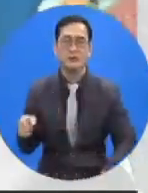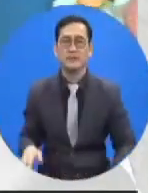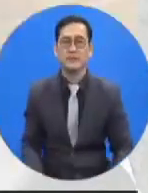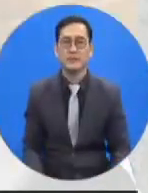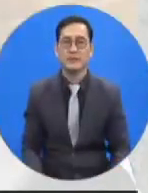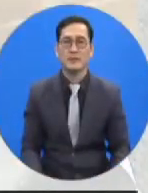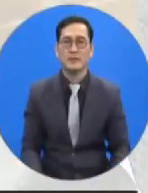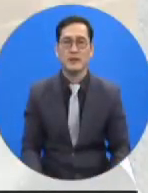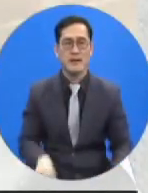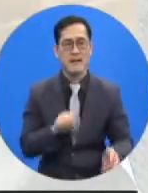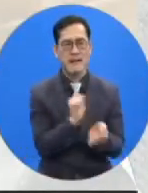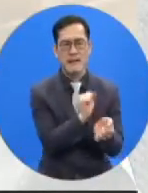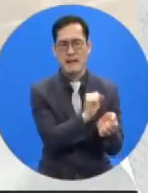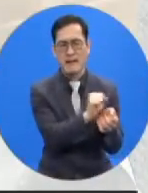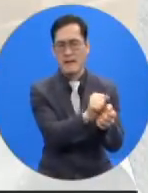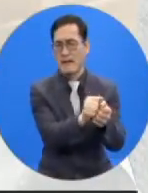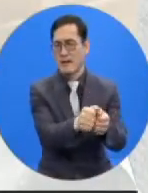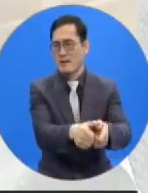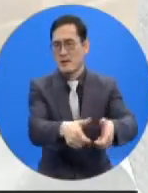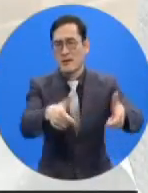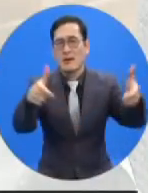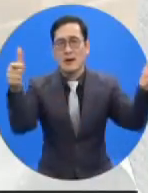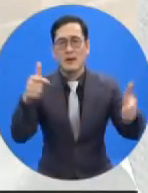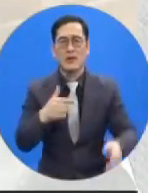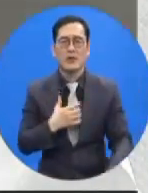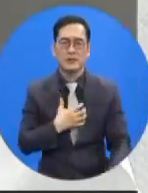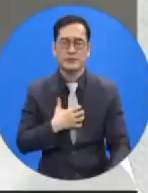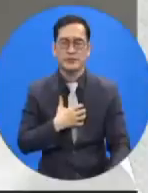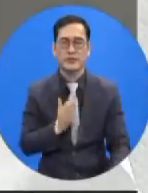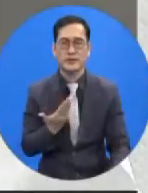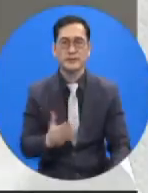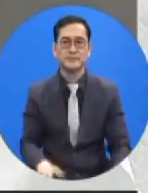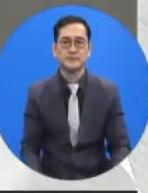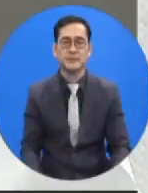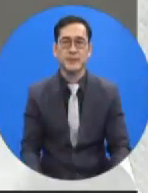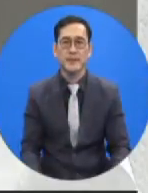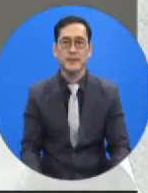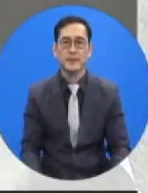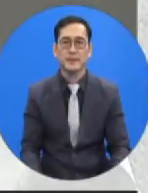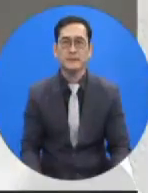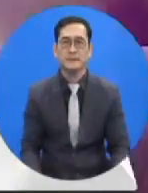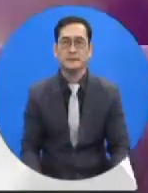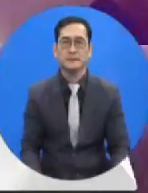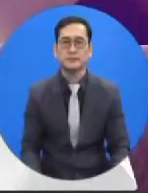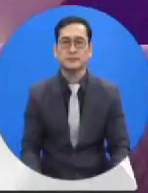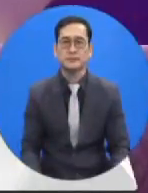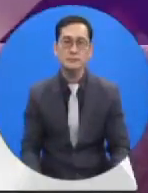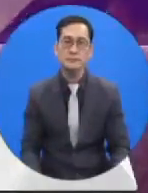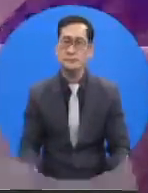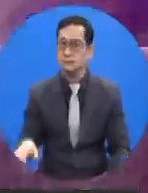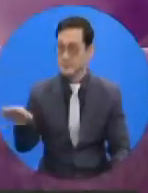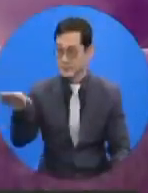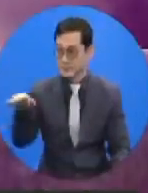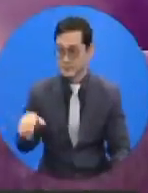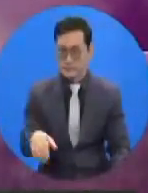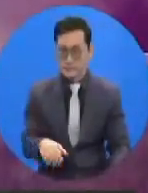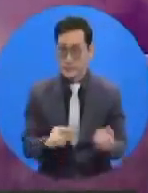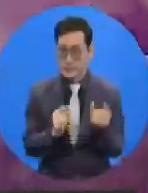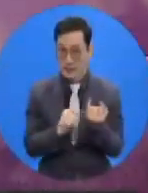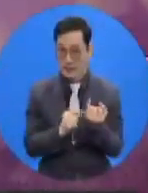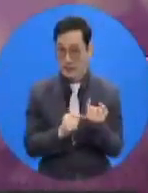대규모 집단 감염이 발생할 수 있는 소지가 굉장히 높다 이렇게 판단을 하고 그러니까 김 교수님의 지적은 일단은 이